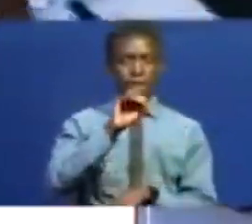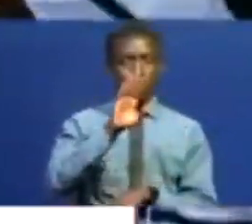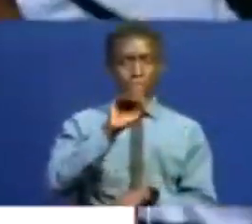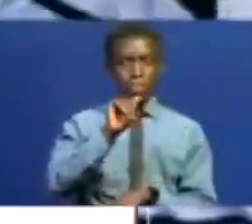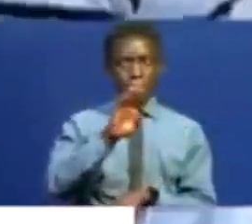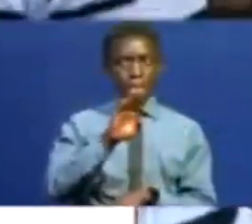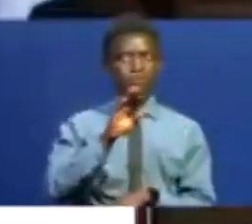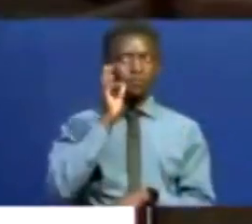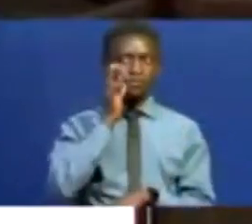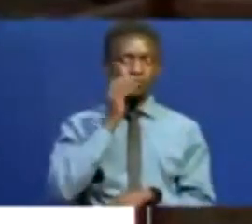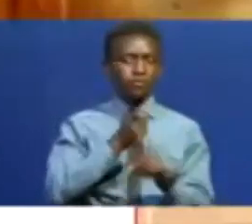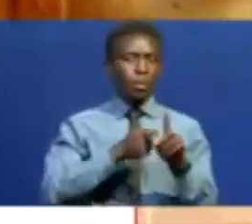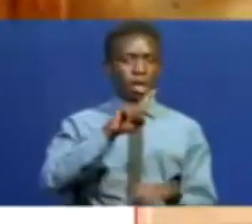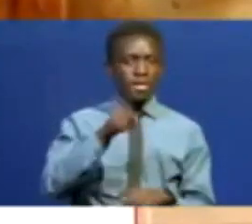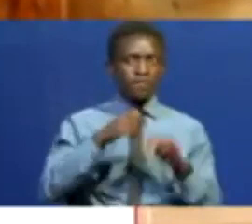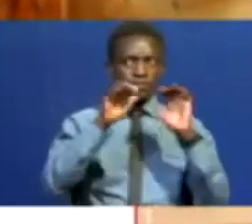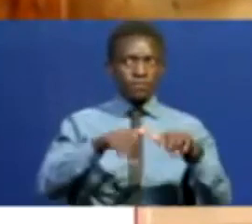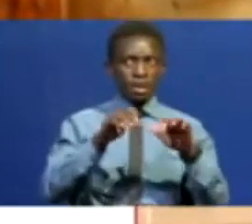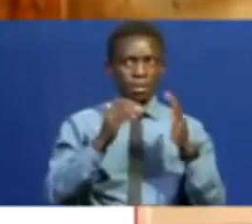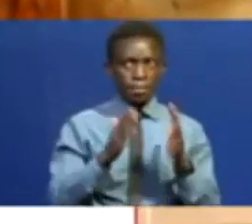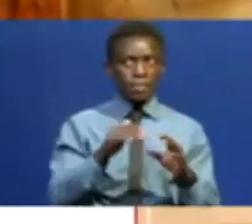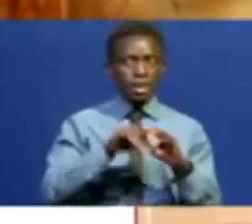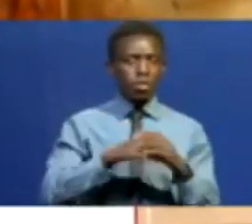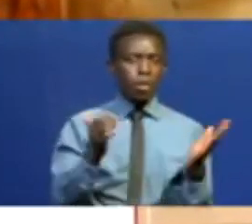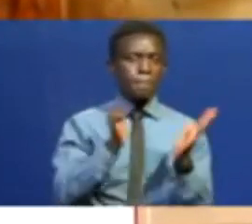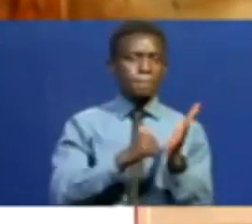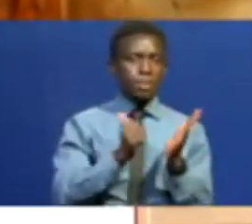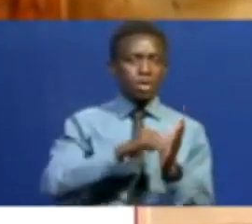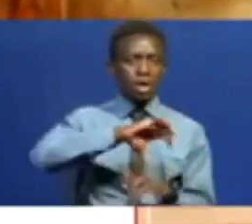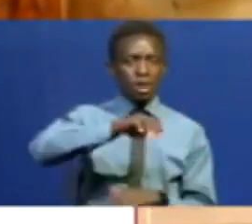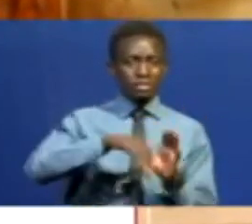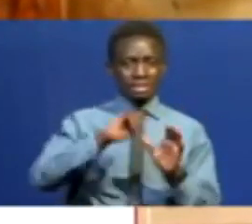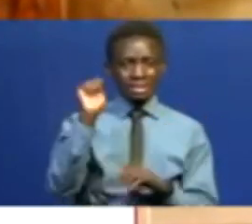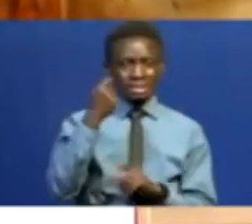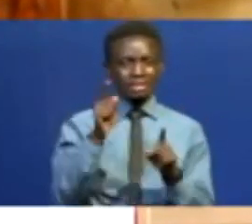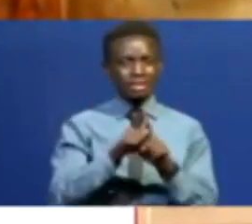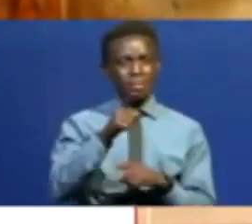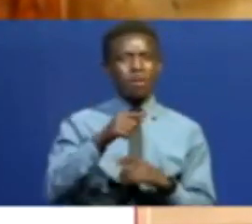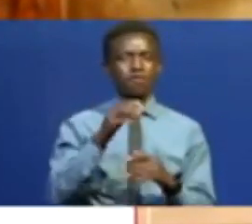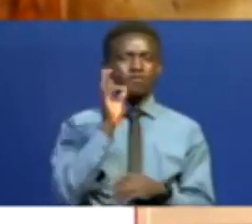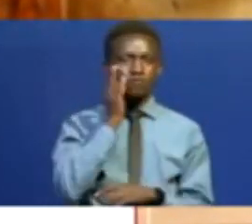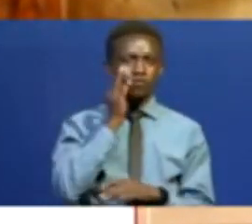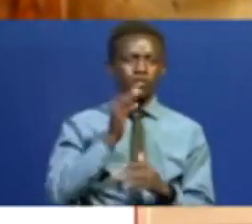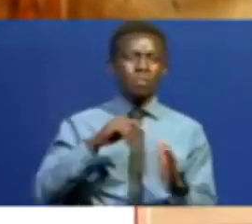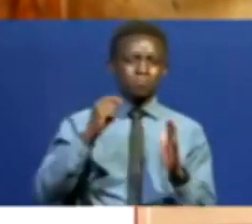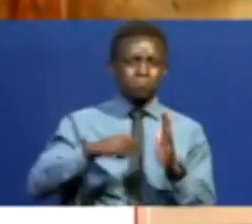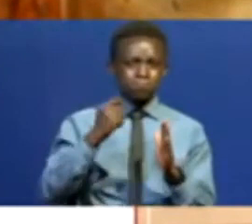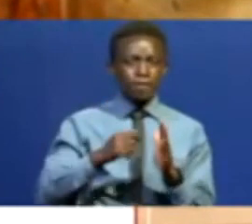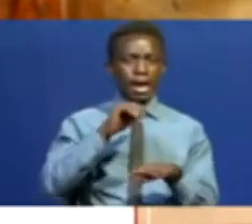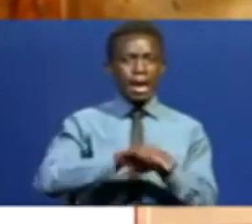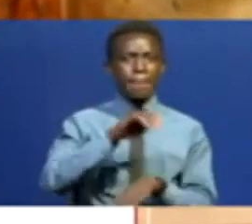1,000 farmers in the semi-arid Makueni County in Kenya, and then process these fruits into baobab fruit